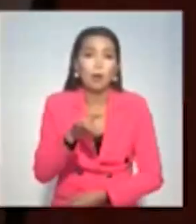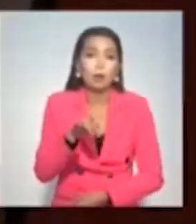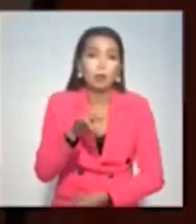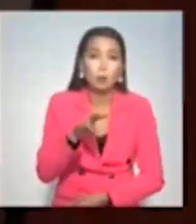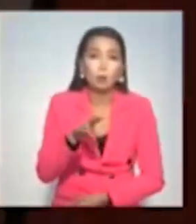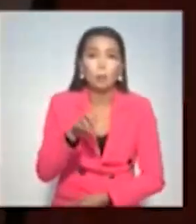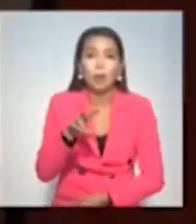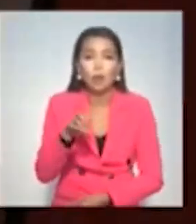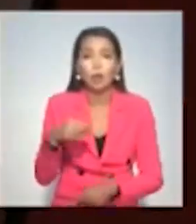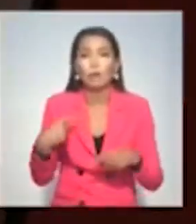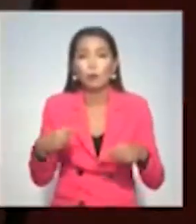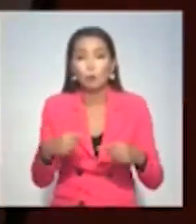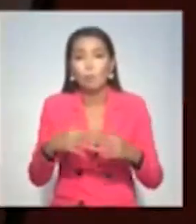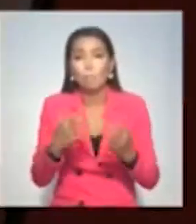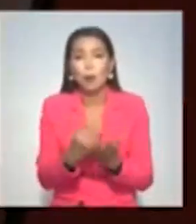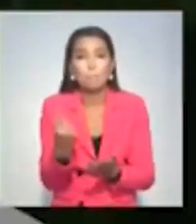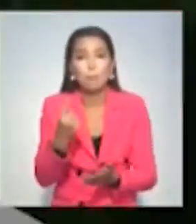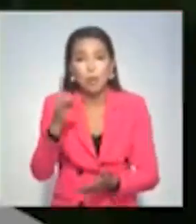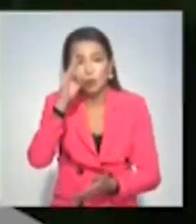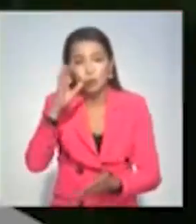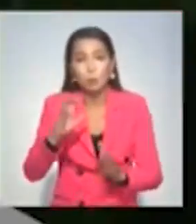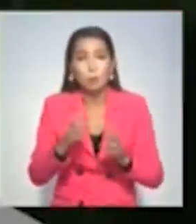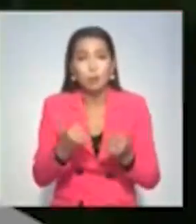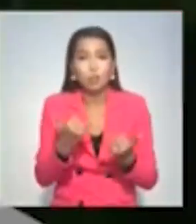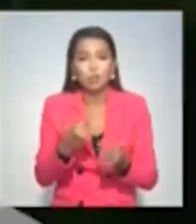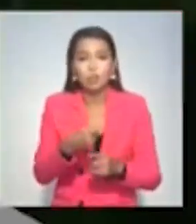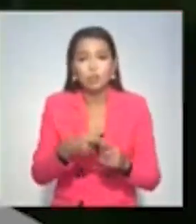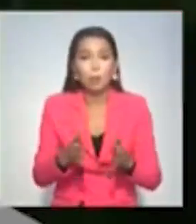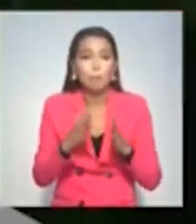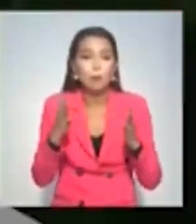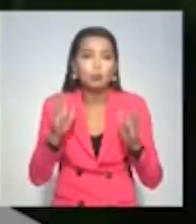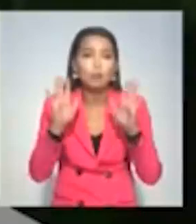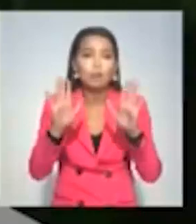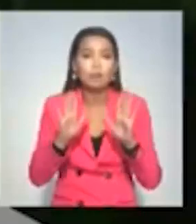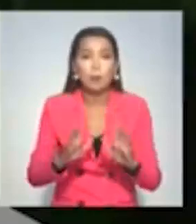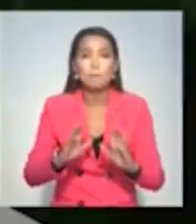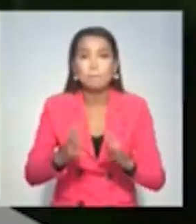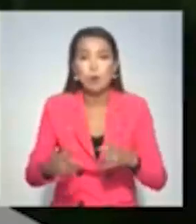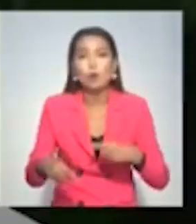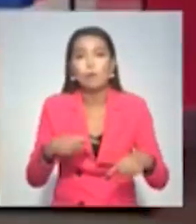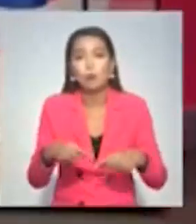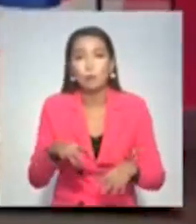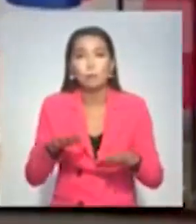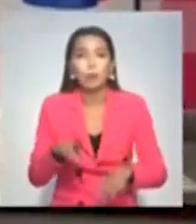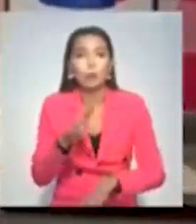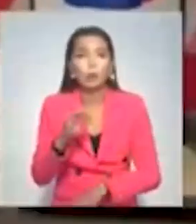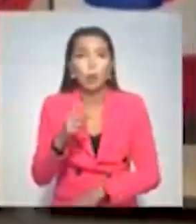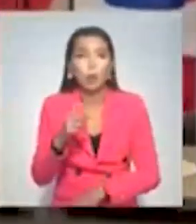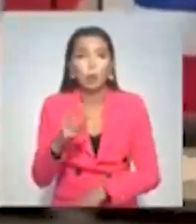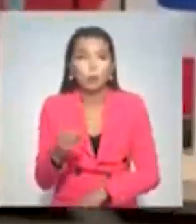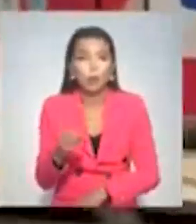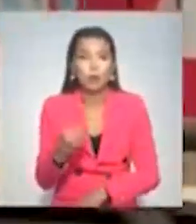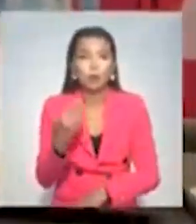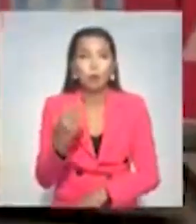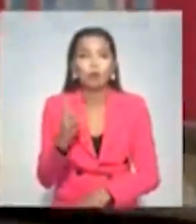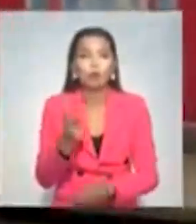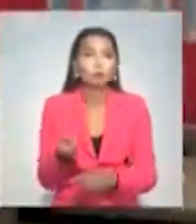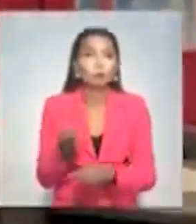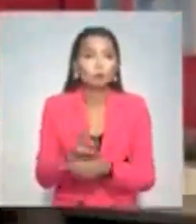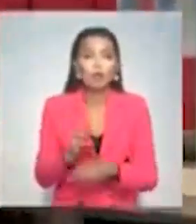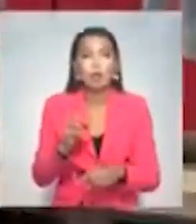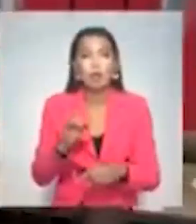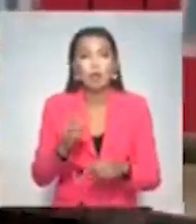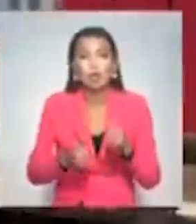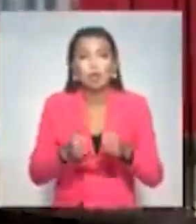с первого чемпионата мира – все это теперь часть большой выставки «Мир футбола в Дохе». Все те, кто приедет на чемпионат